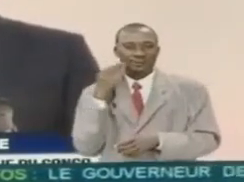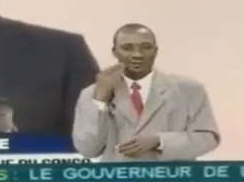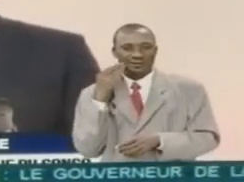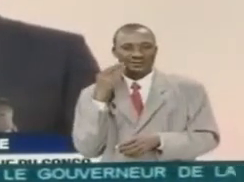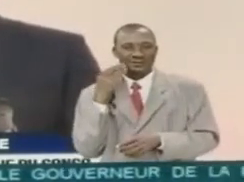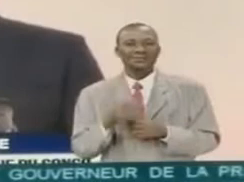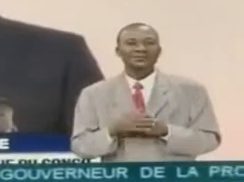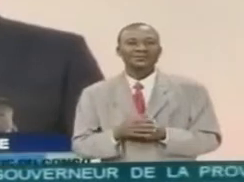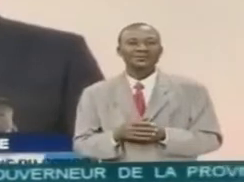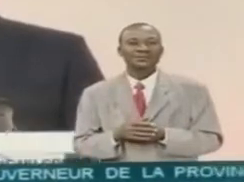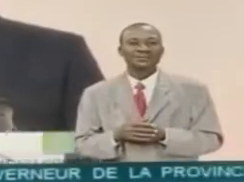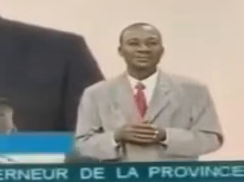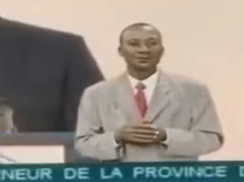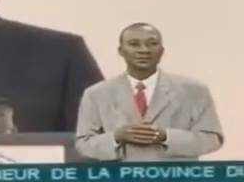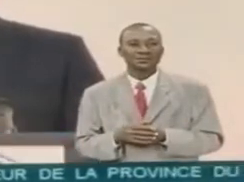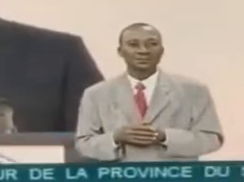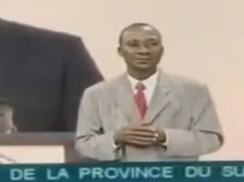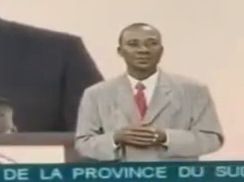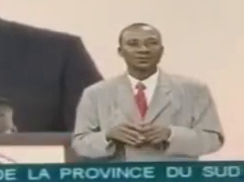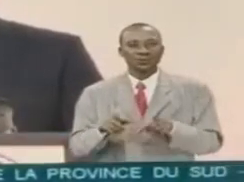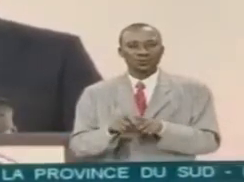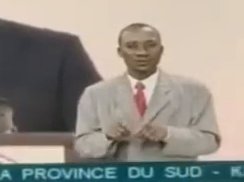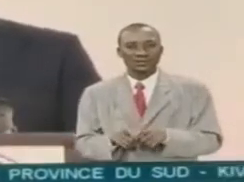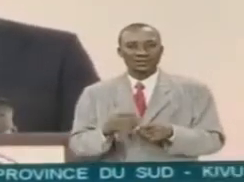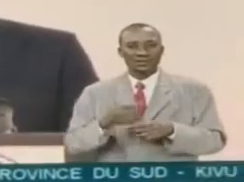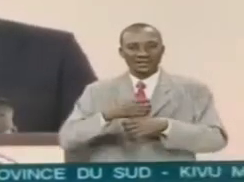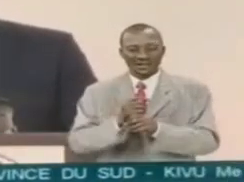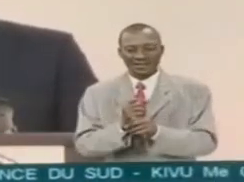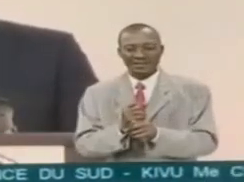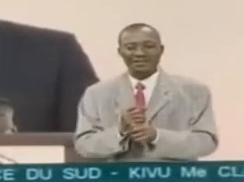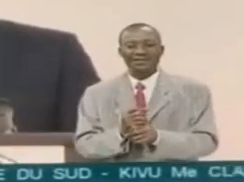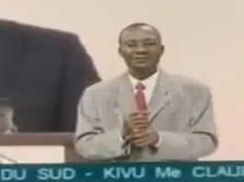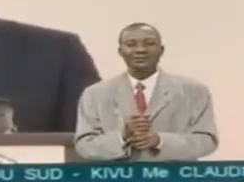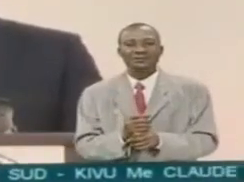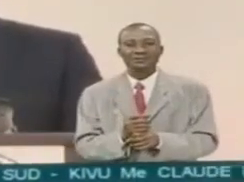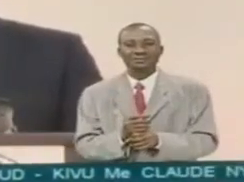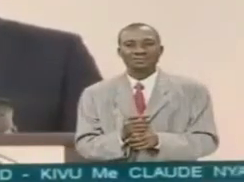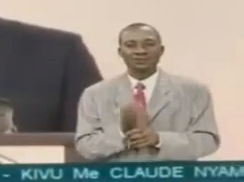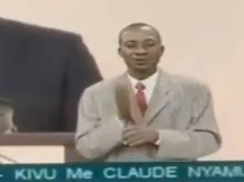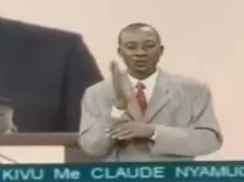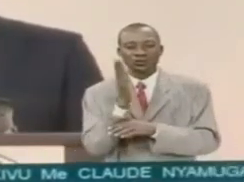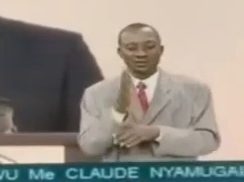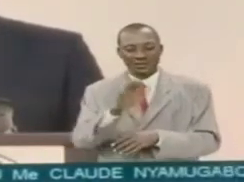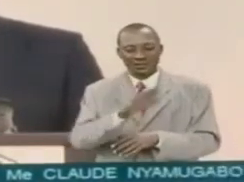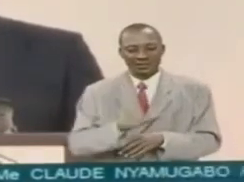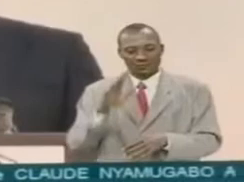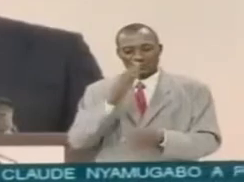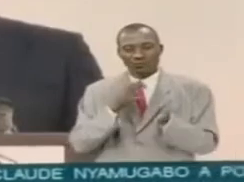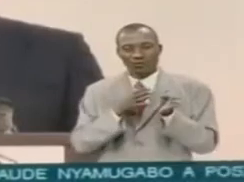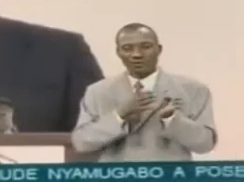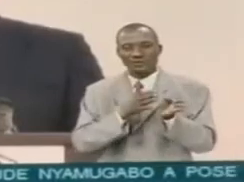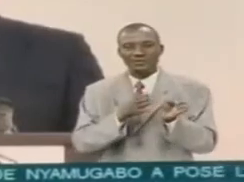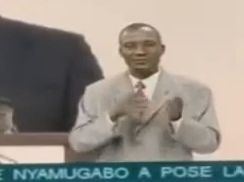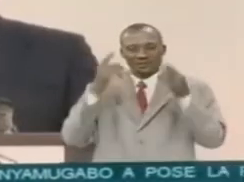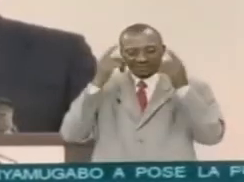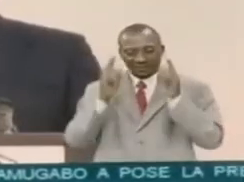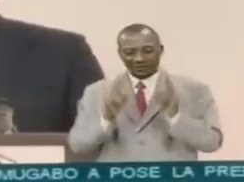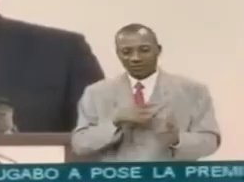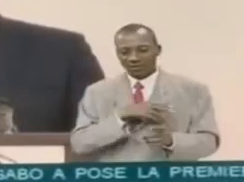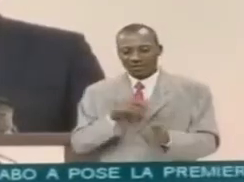par la suite, la mise en place du Conseil national de suivi de l'accord et du processus